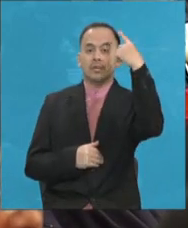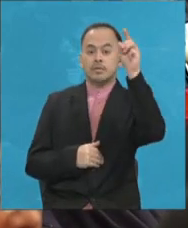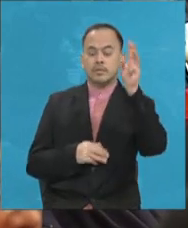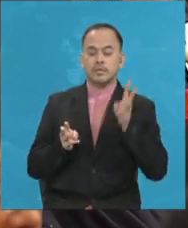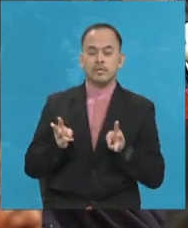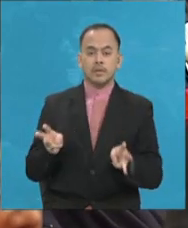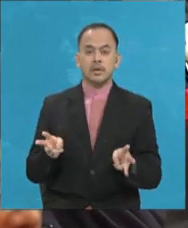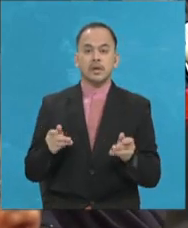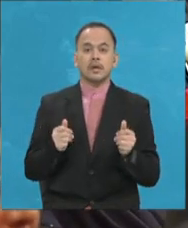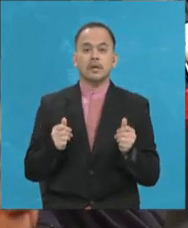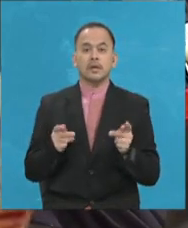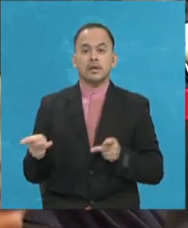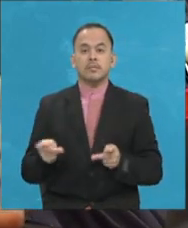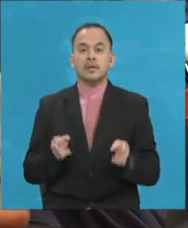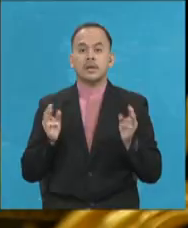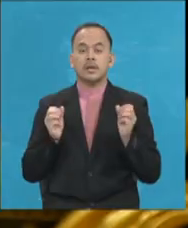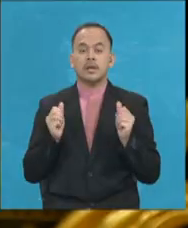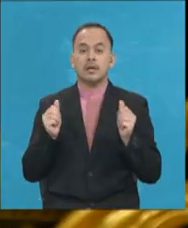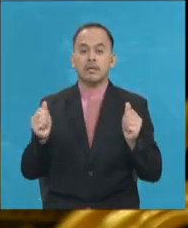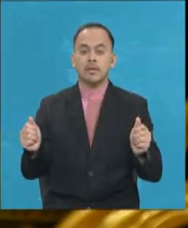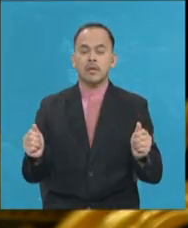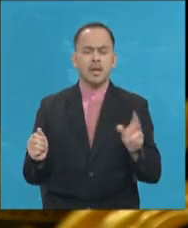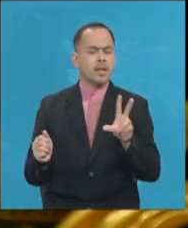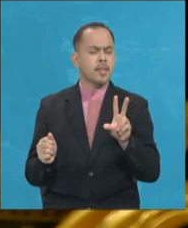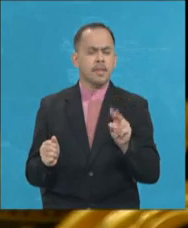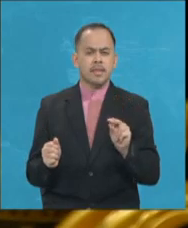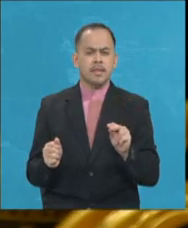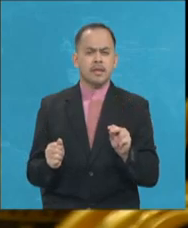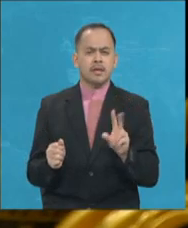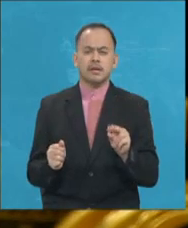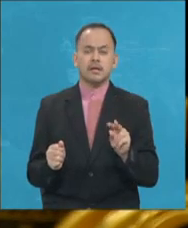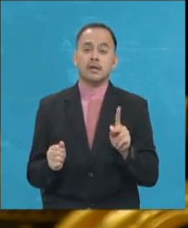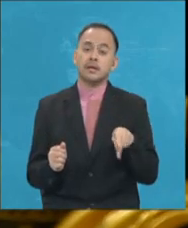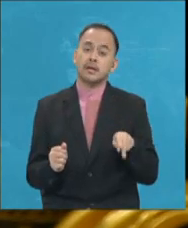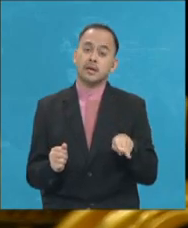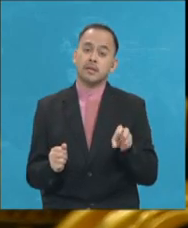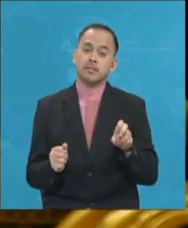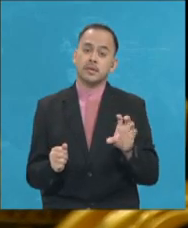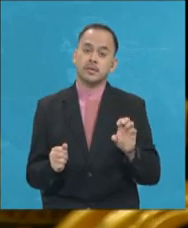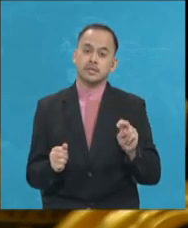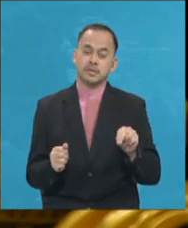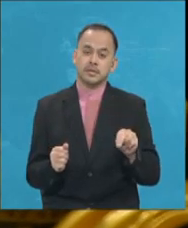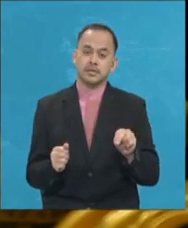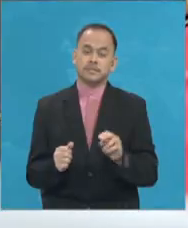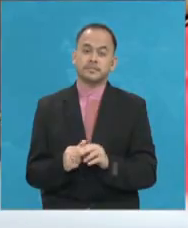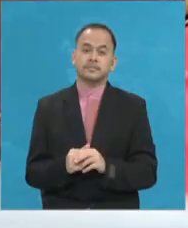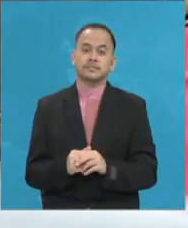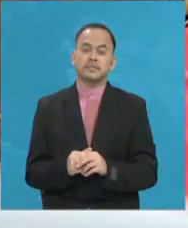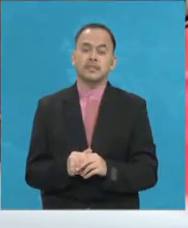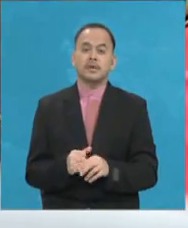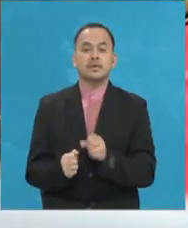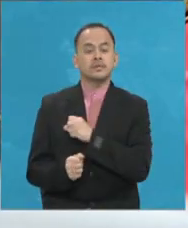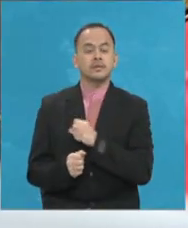pertmata Nawang yang bukan perfect Matan berpikir pula PT telah memperkenalkan